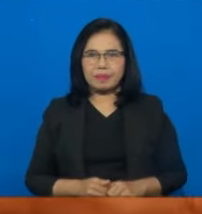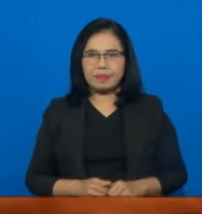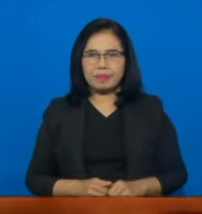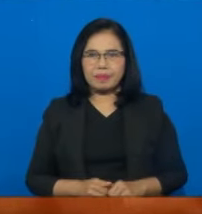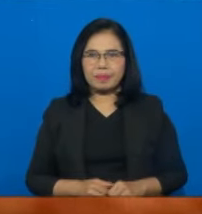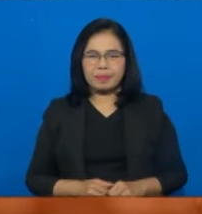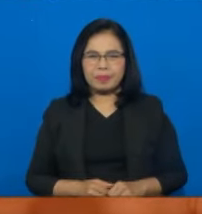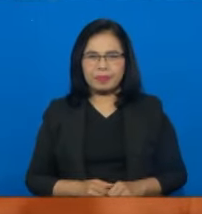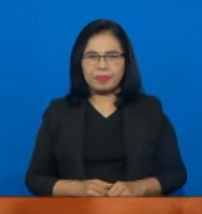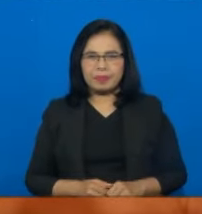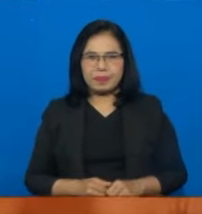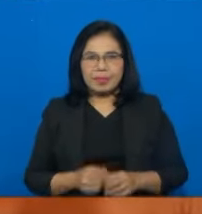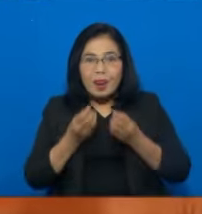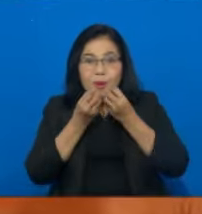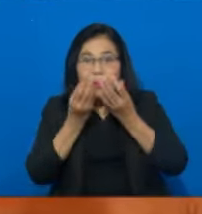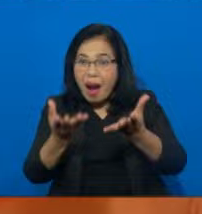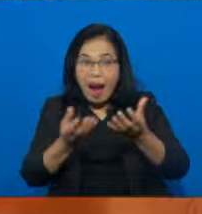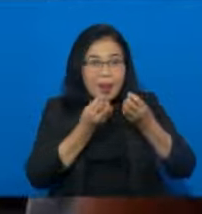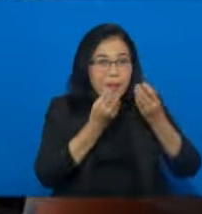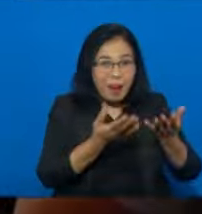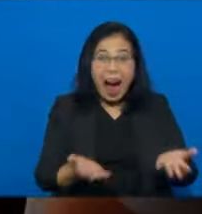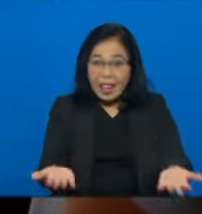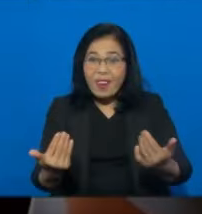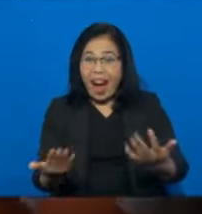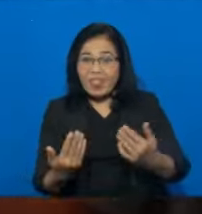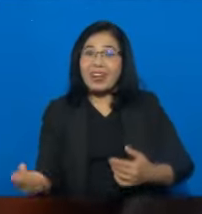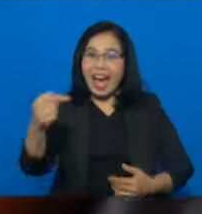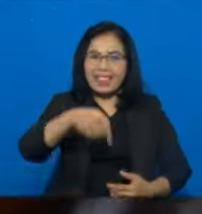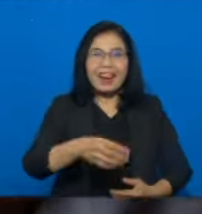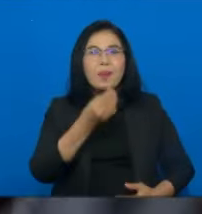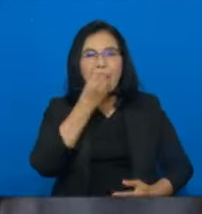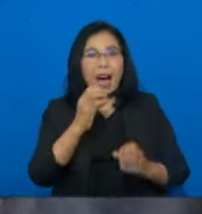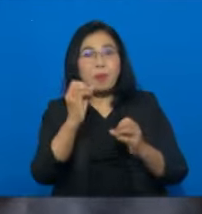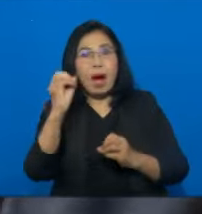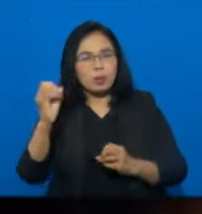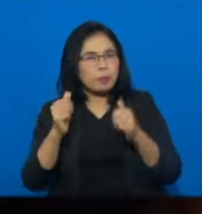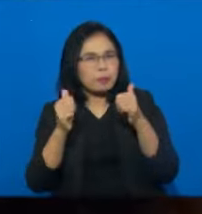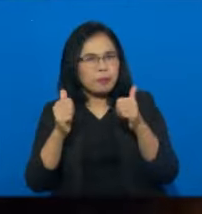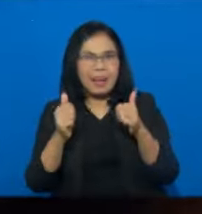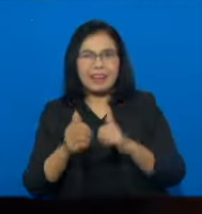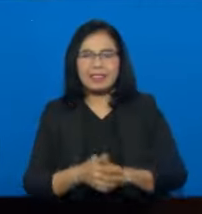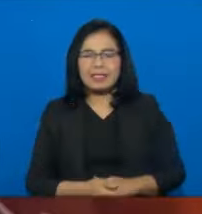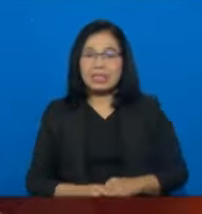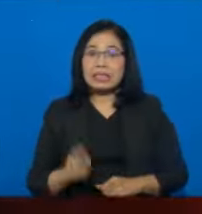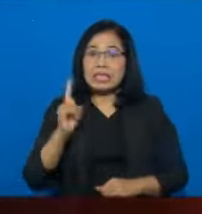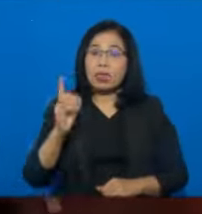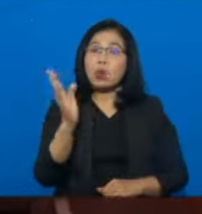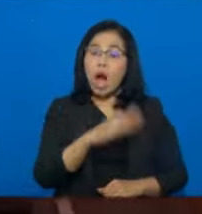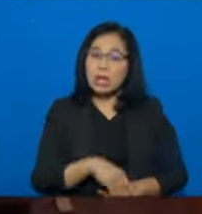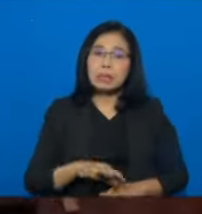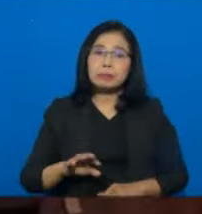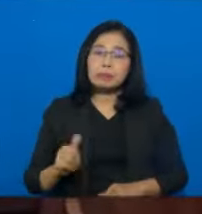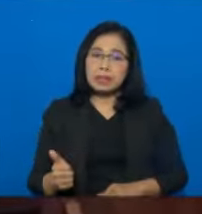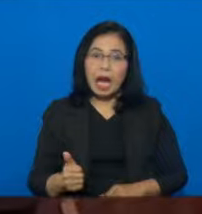Rekomendasi banget lah buat yang belum di sini, cobain aja. Dalam sehari, sekitar 100 hingga 200 porsi bakso